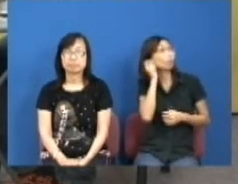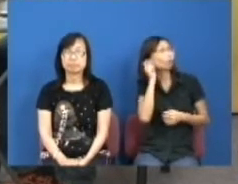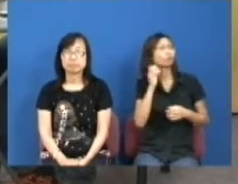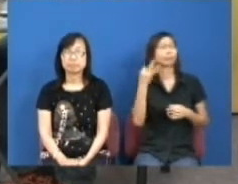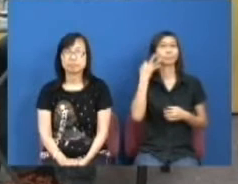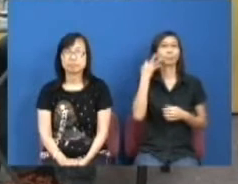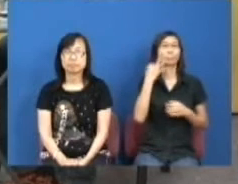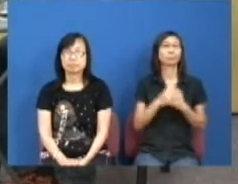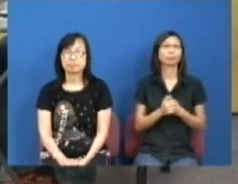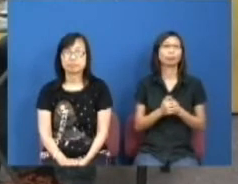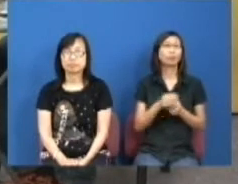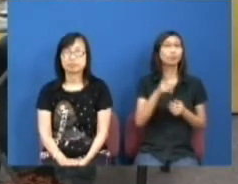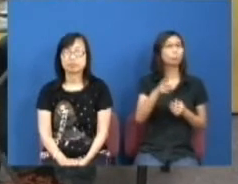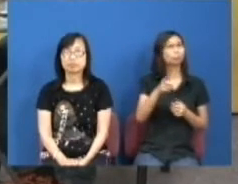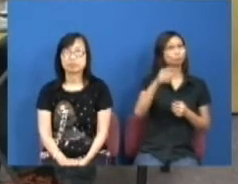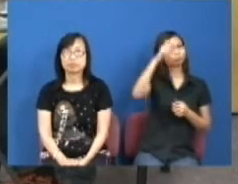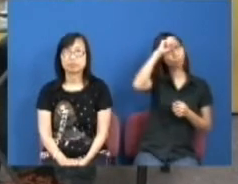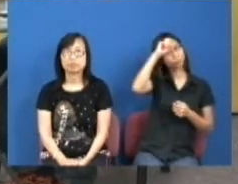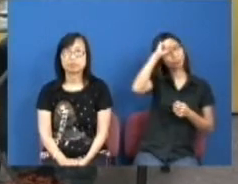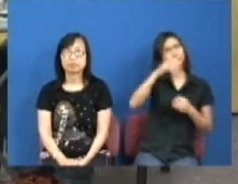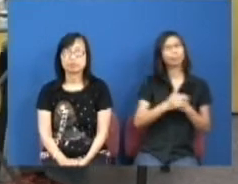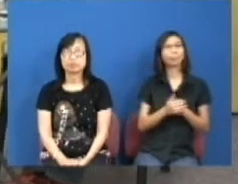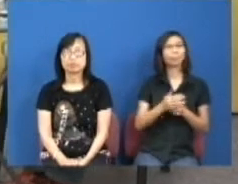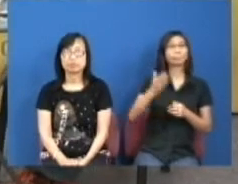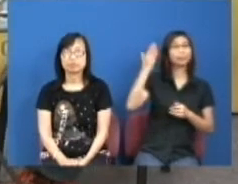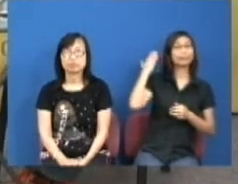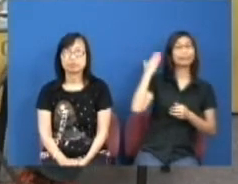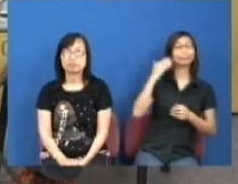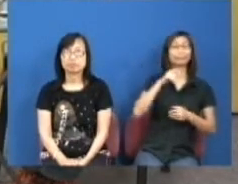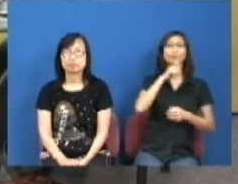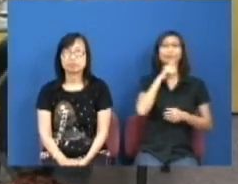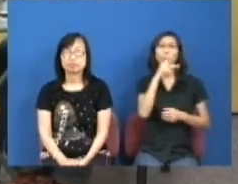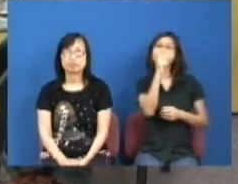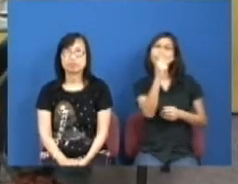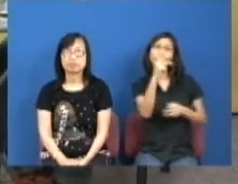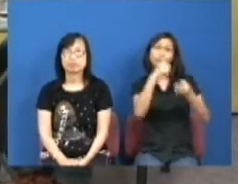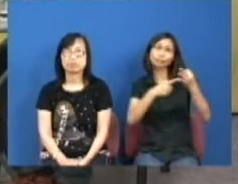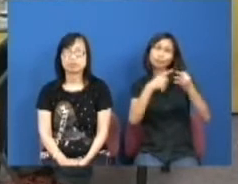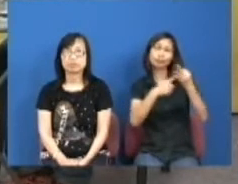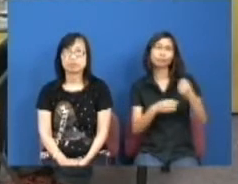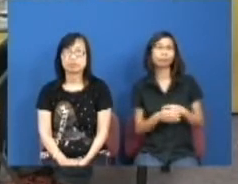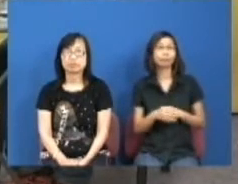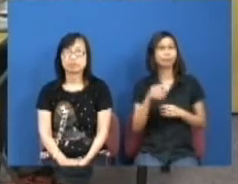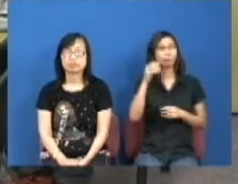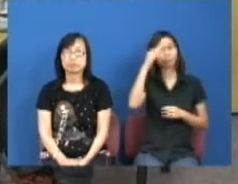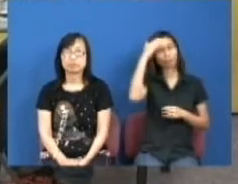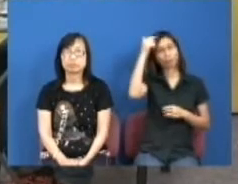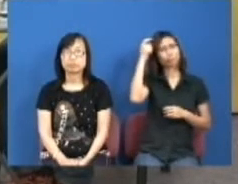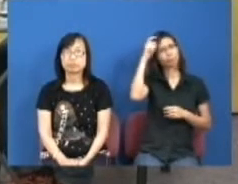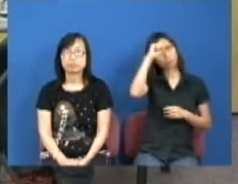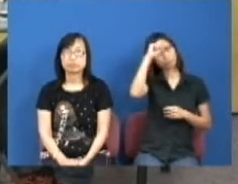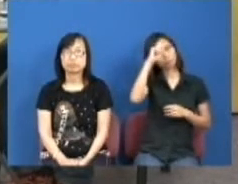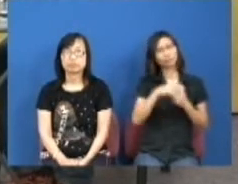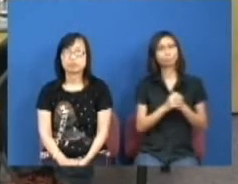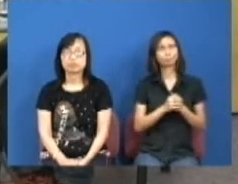左望有其中有一個客席主持阿 K， 咁大家可能印象都好深刻啦。咁我哋要介紹阿 K